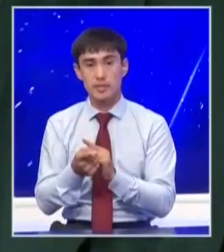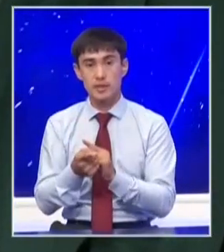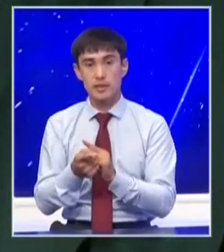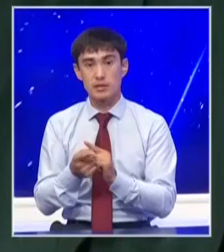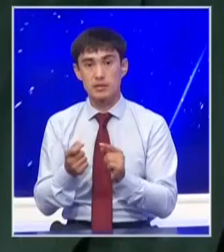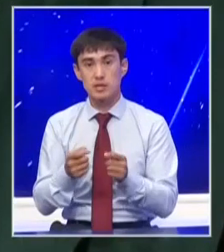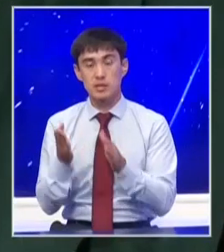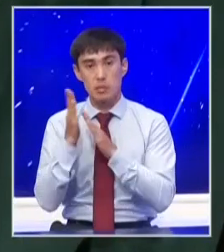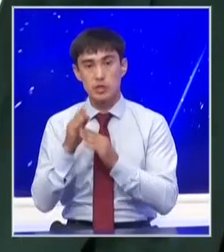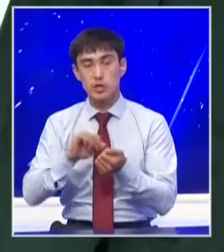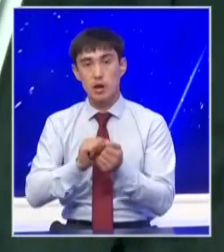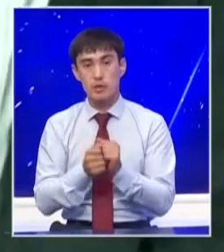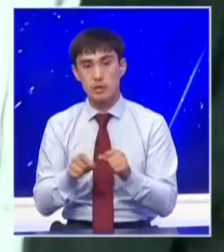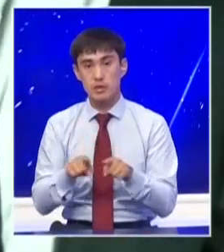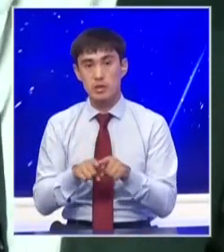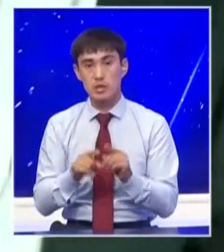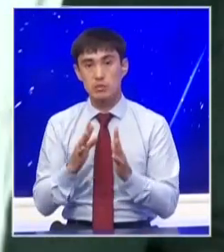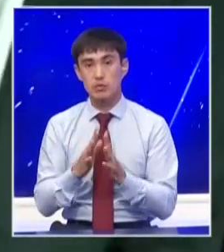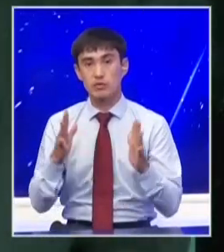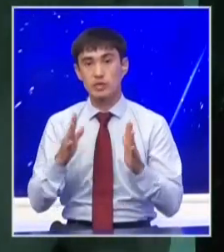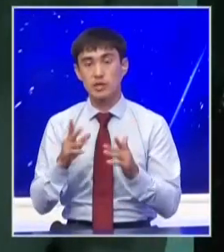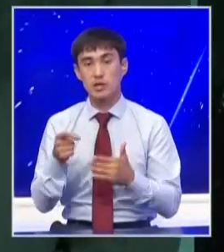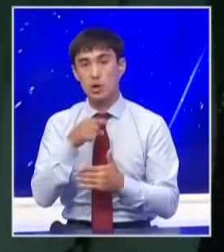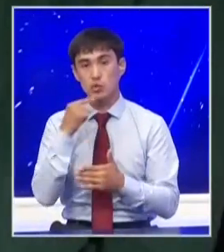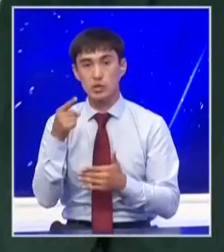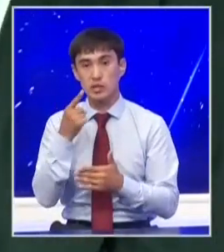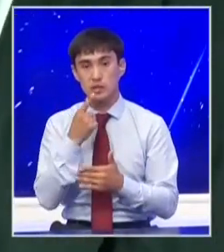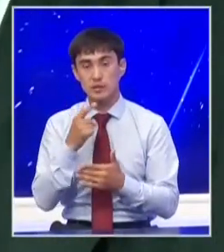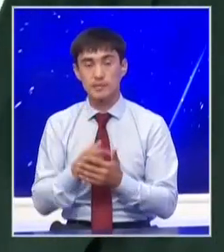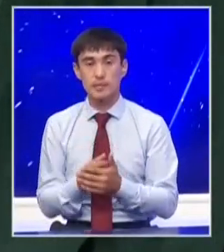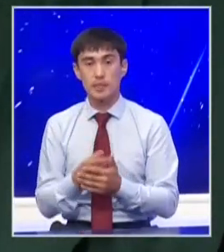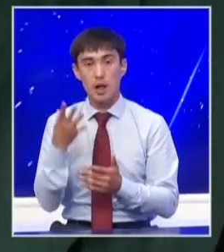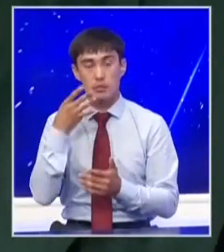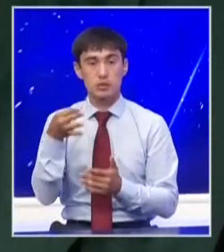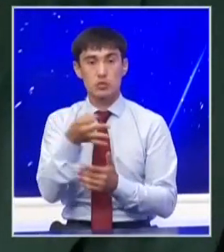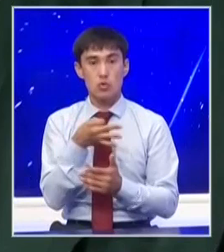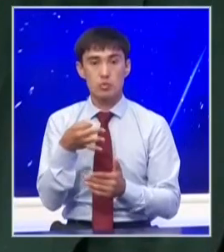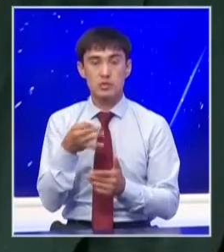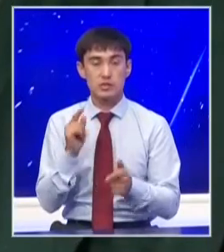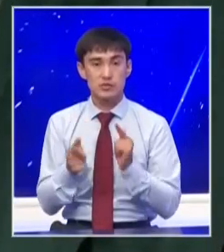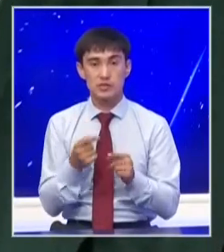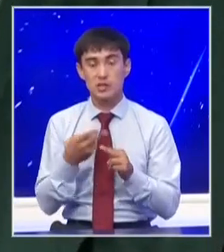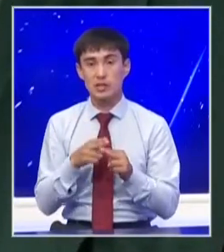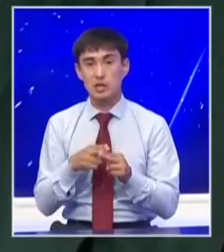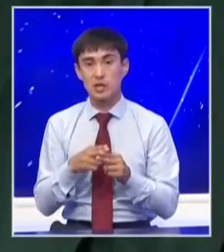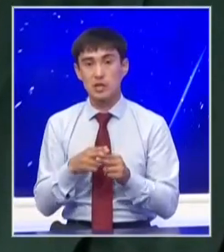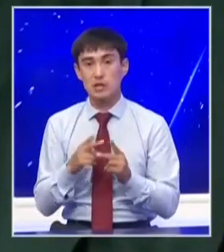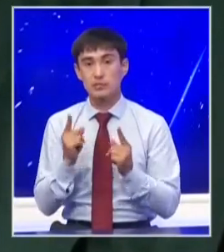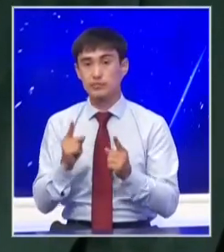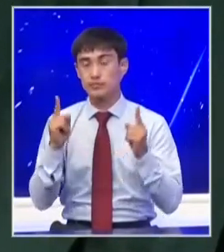company». И без преувеличения могу сказать, что для Алматинской области вы действительно являетесь «такушу